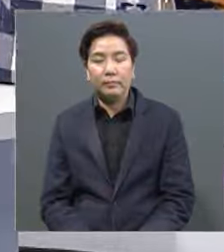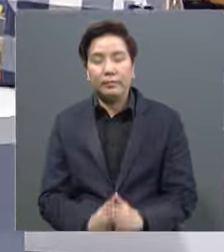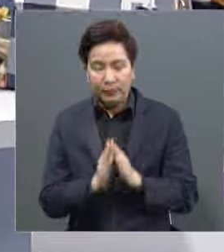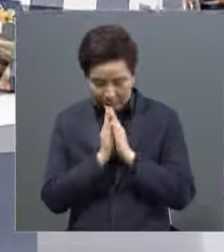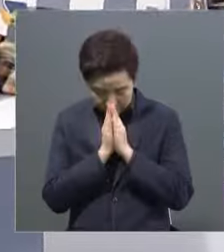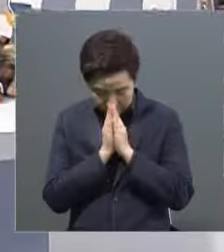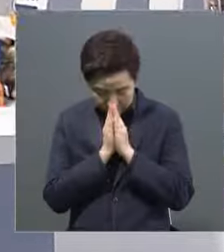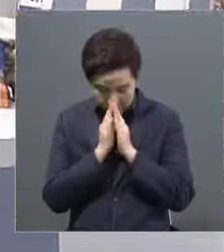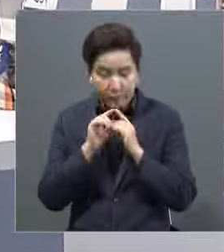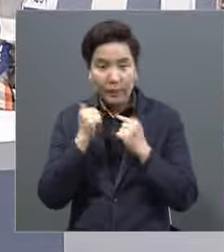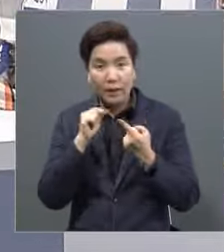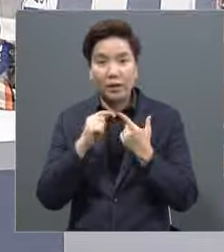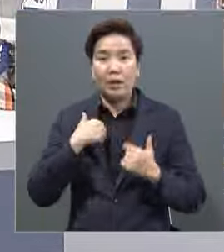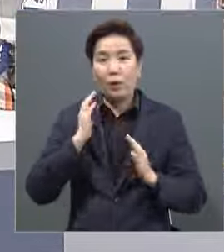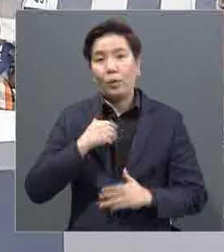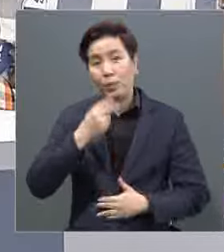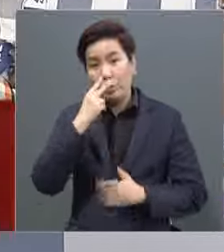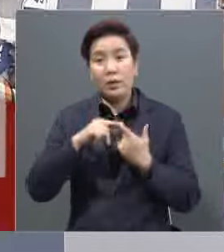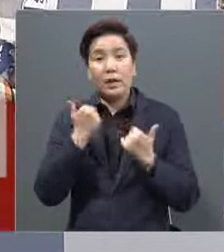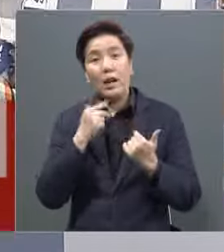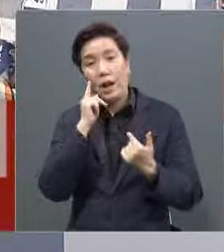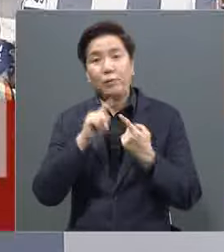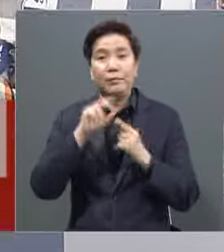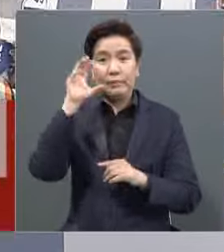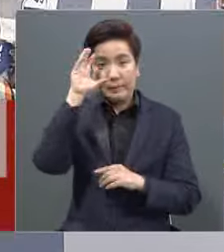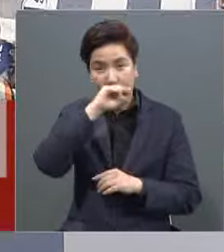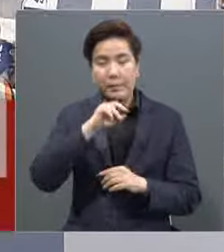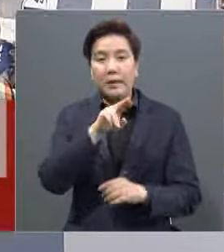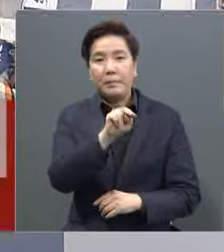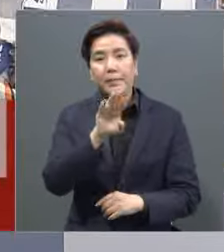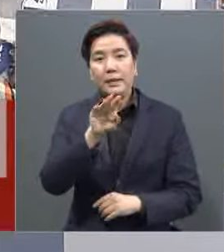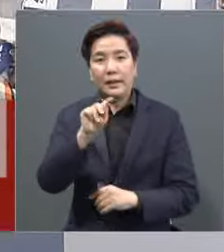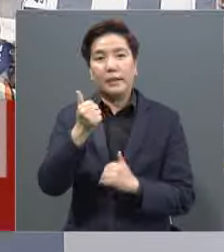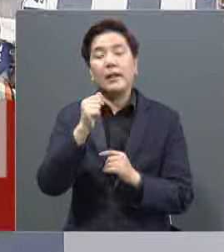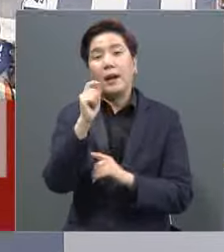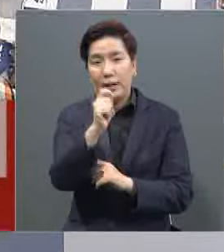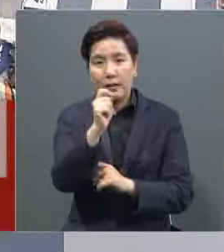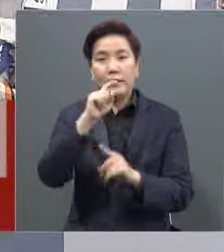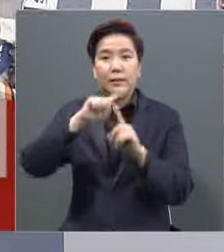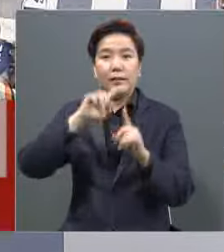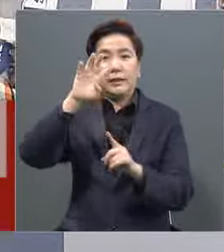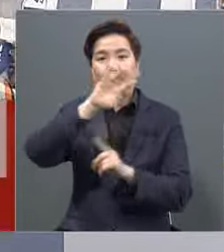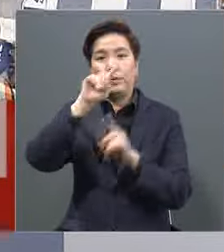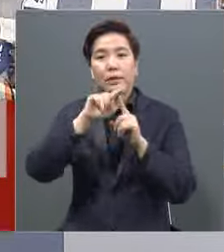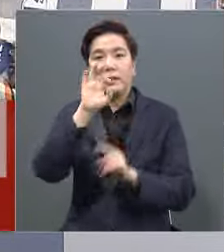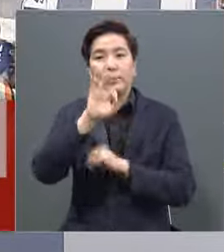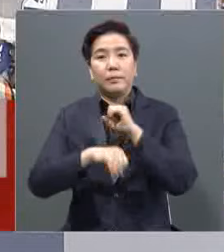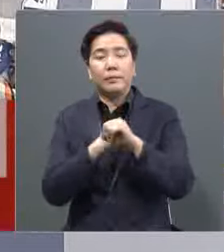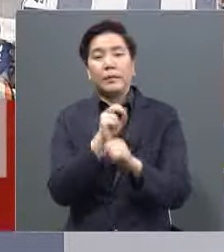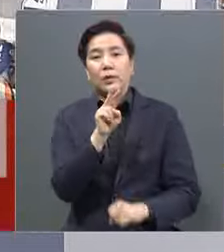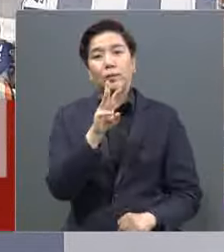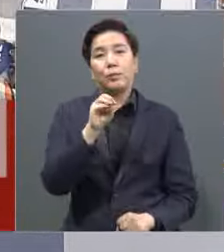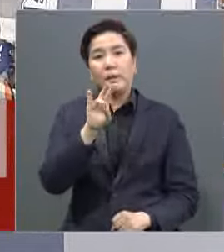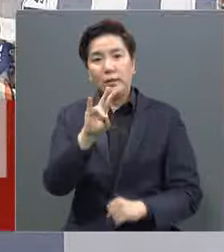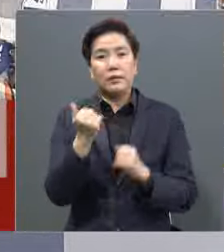สวัสดีค่ะสวัสดีครับคุณผู้ชมต้อนรับเข้าสู่ข่าวค่ำ NBTนิวสนะครับอังคารที่ 9เมษายน 2567ครับค่มนี้อยู่กับคุณ